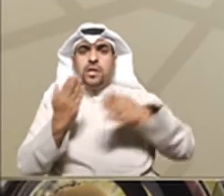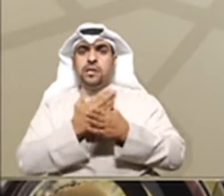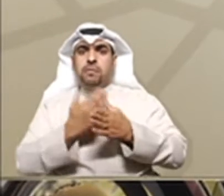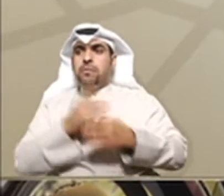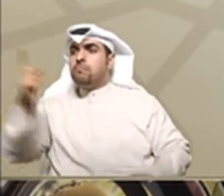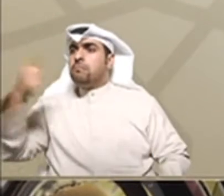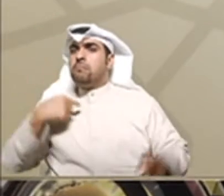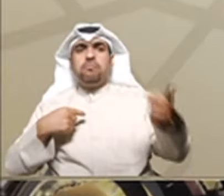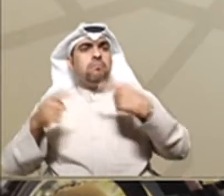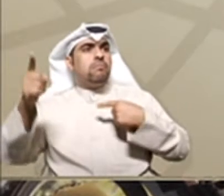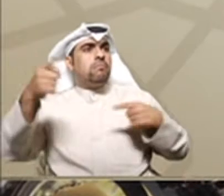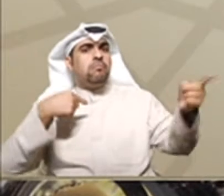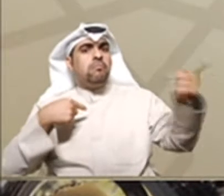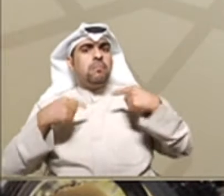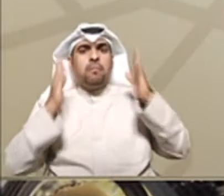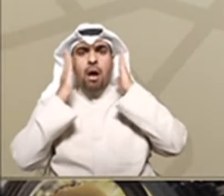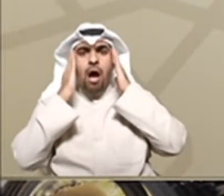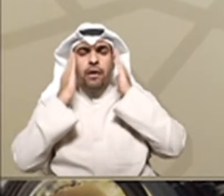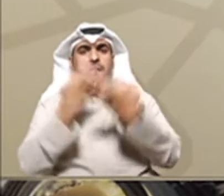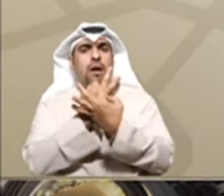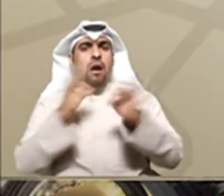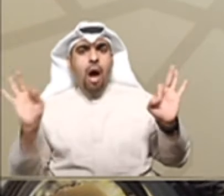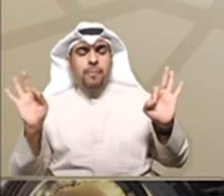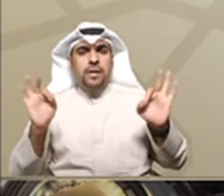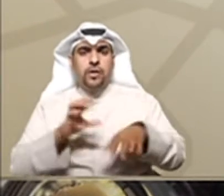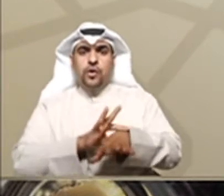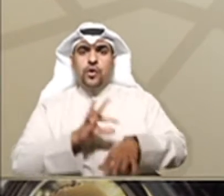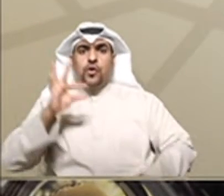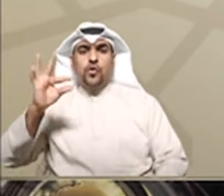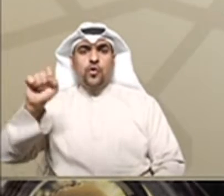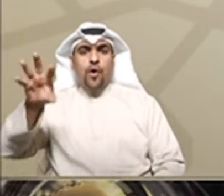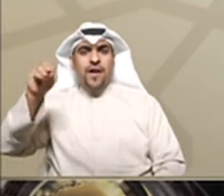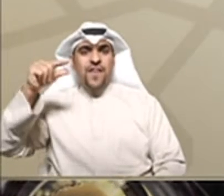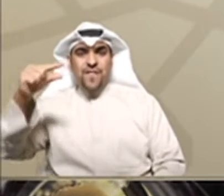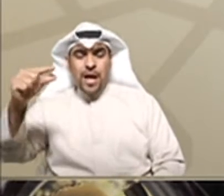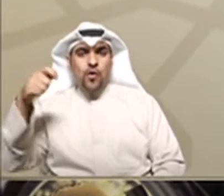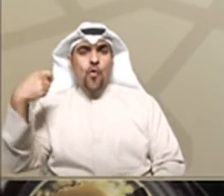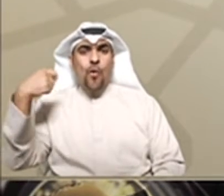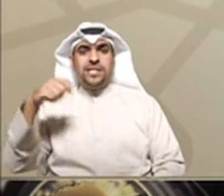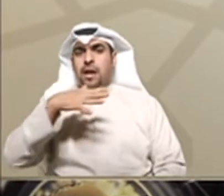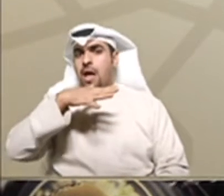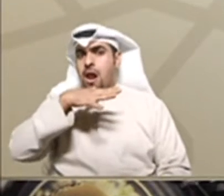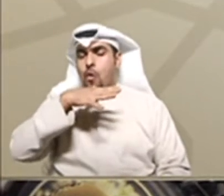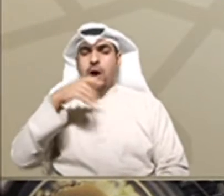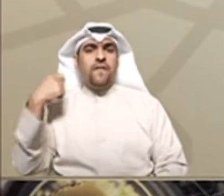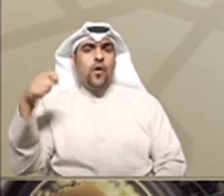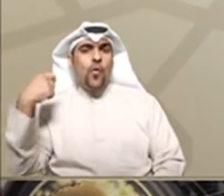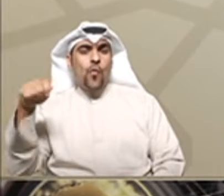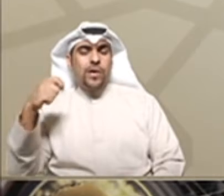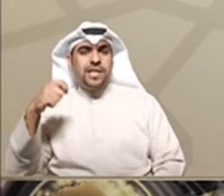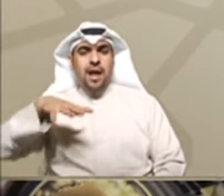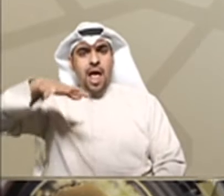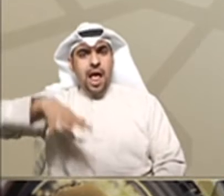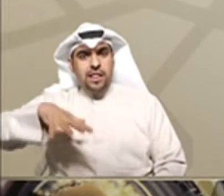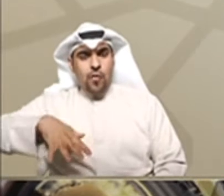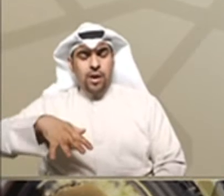منهم السيد وزير العدل وزير الأوقاف الدكتور فهد العفاسي، وأيضا حضر وزير الدولة شؤون مجلس الوزراء